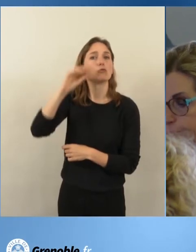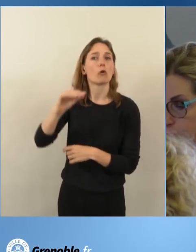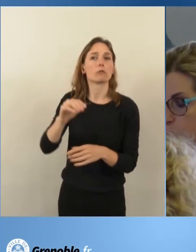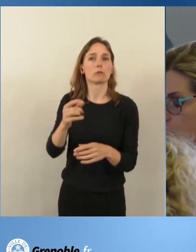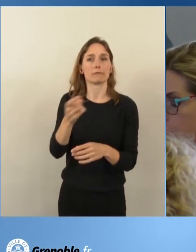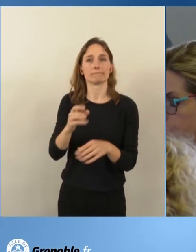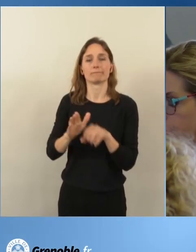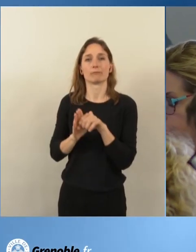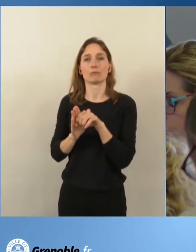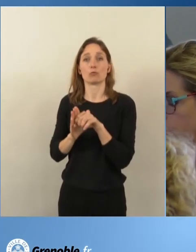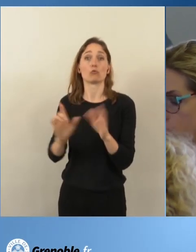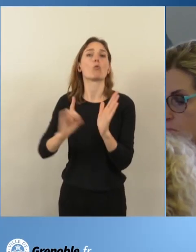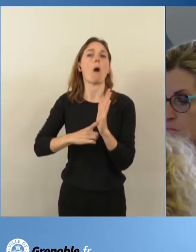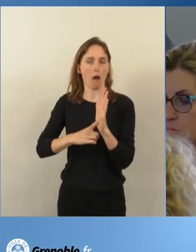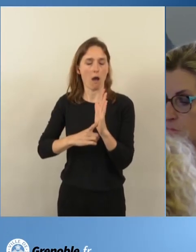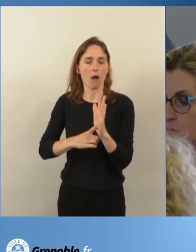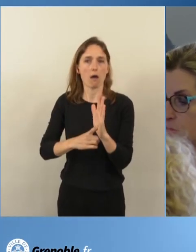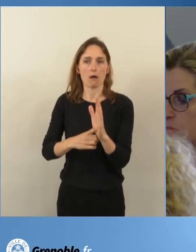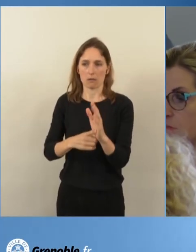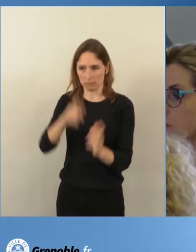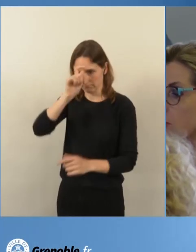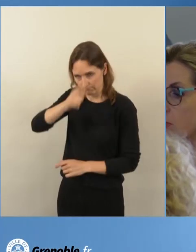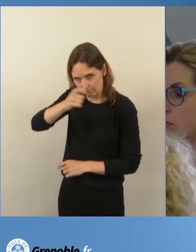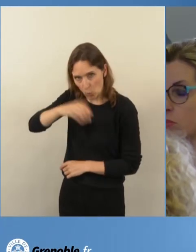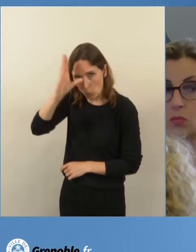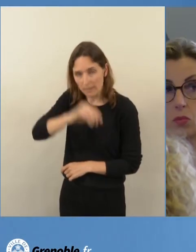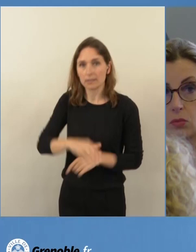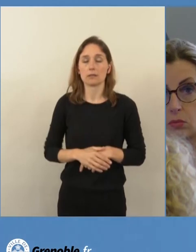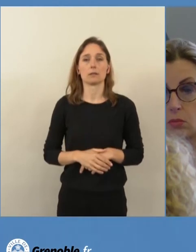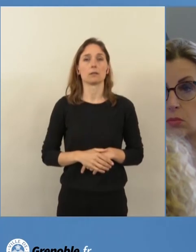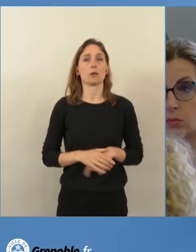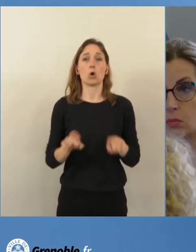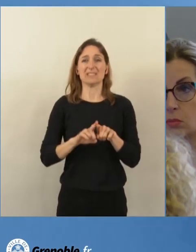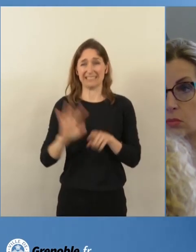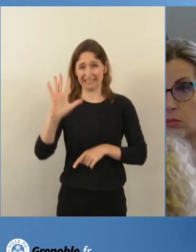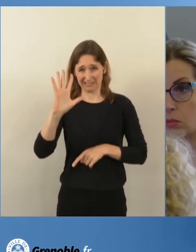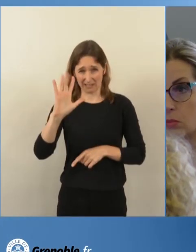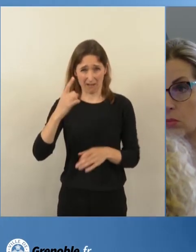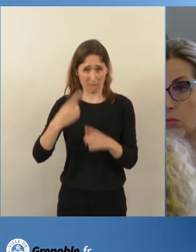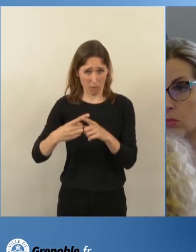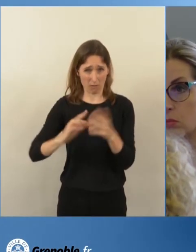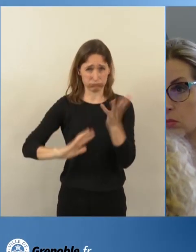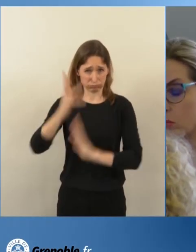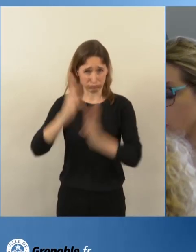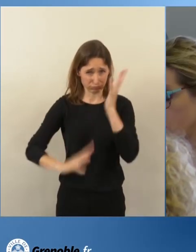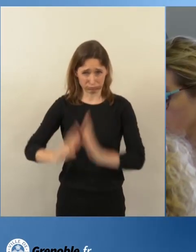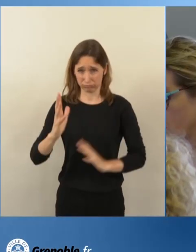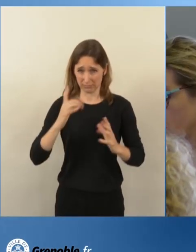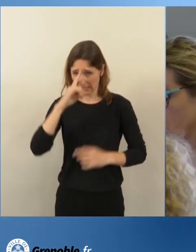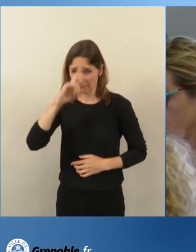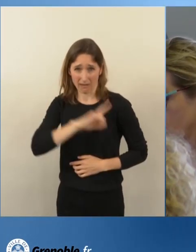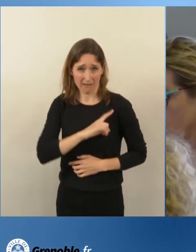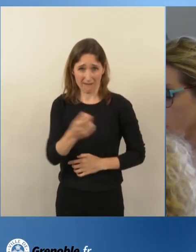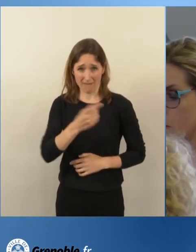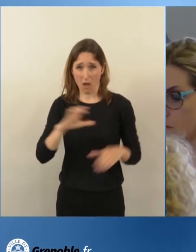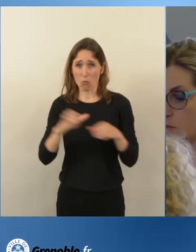métropole vous avez oublié de condamner les cinq incendies volontaires revendiquées par l'extrême gauche dont on était